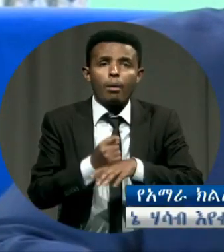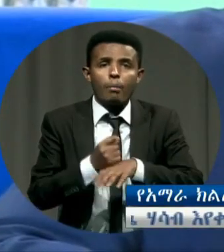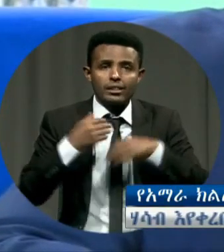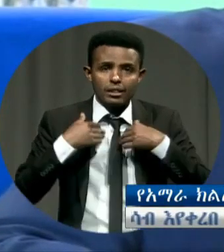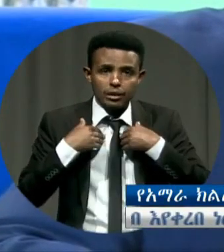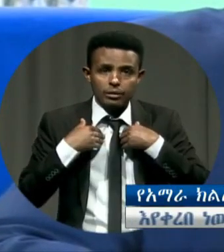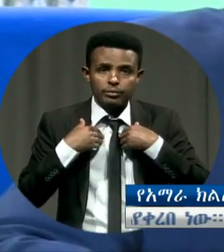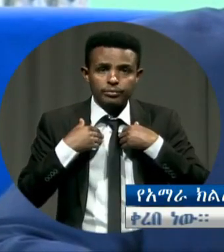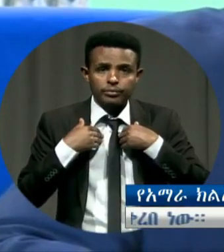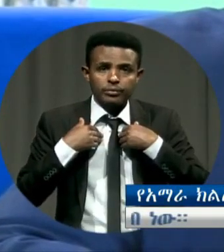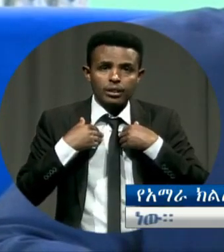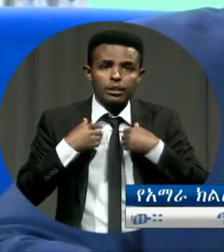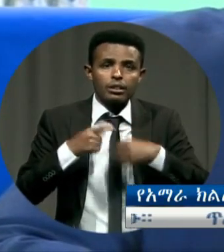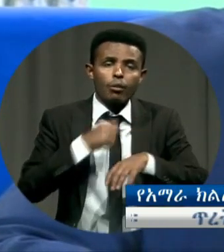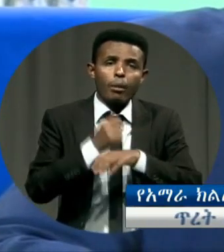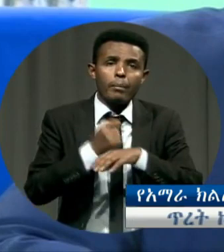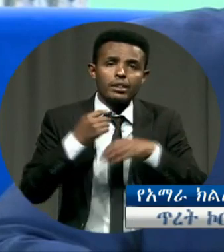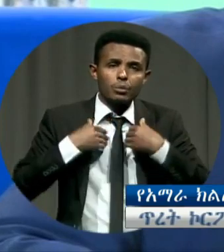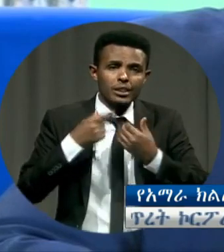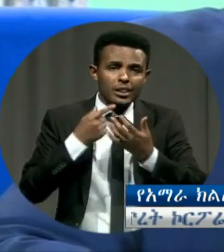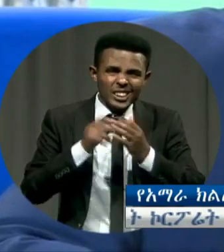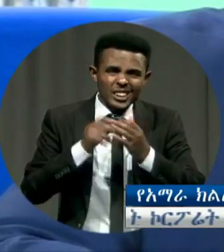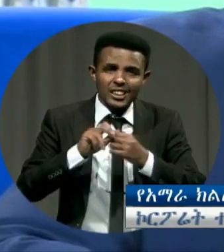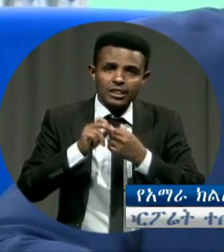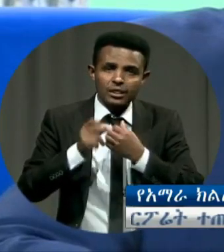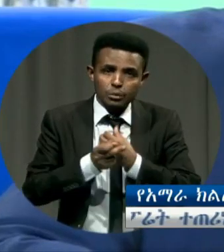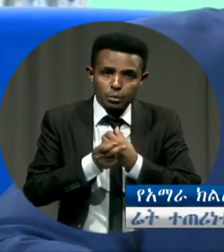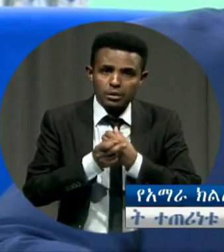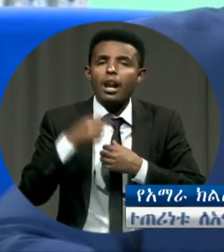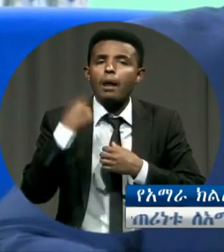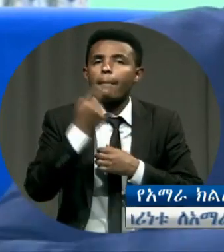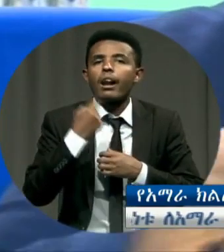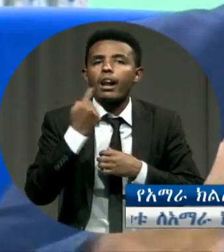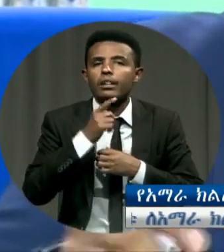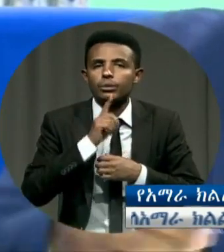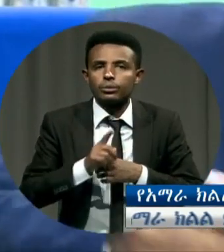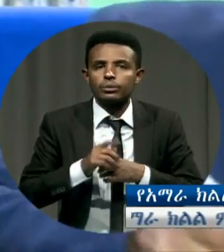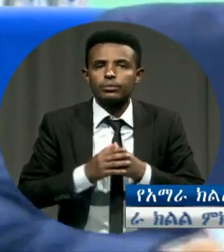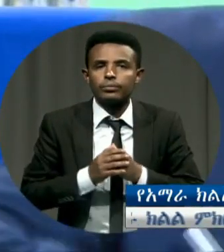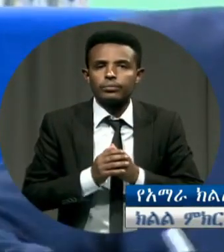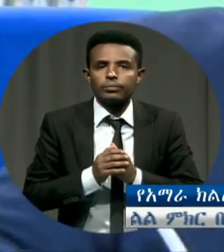ጥረት በስሩ የሚያስተዳድራቸው ተቋማት አሉ። እነዚህ ድርጅቶች እነማን ናቸው?